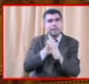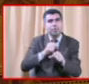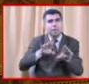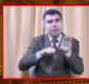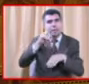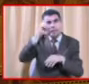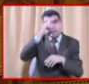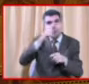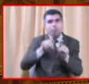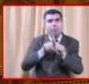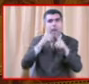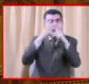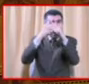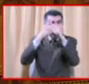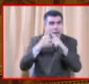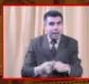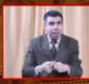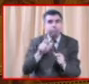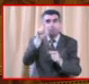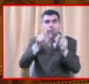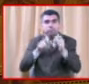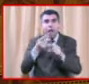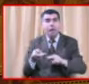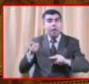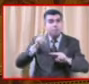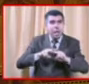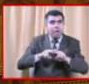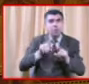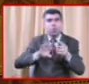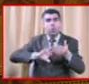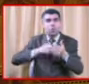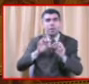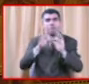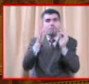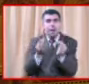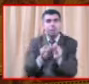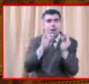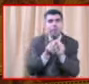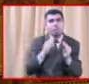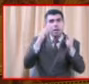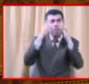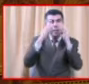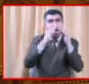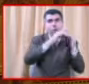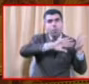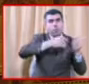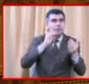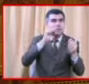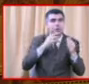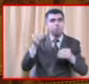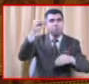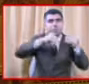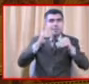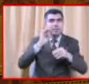كم عدد الضحايا، شنو الوقع بالضبط، وكذلك شنو هي التدابير المتخذه من طرف الوزاره لمعالجه ما وقع.